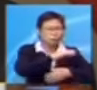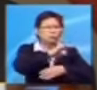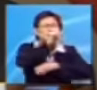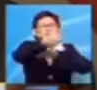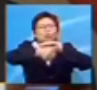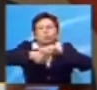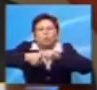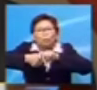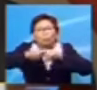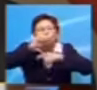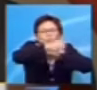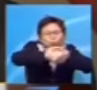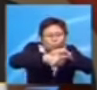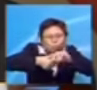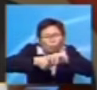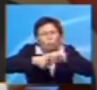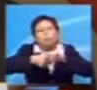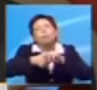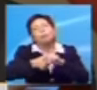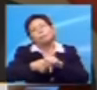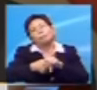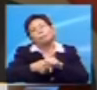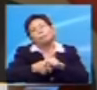diseluduk yang menyebabkan